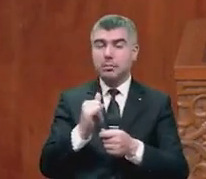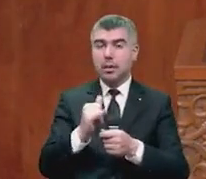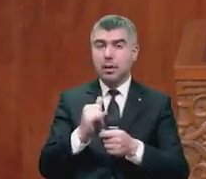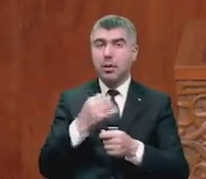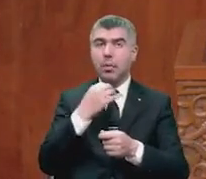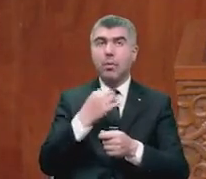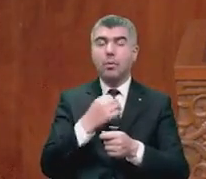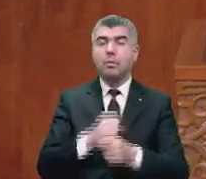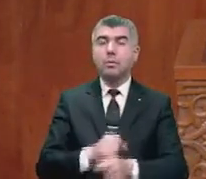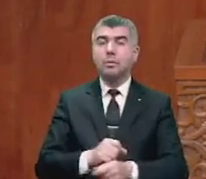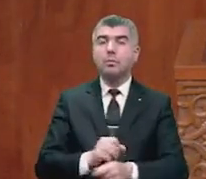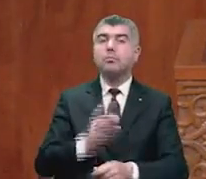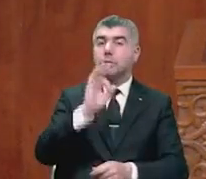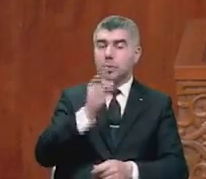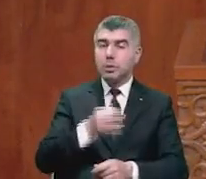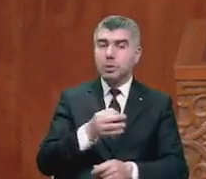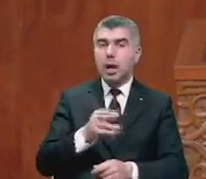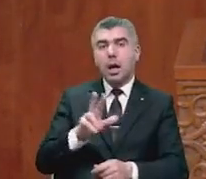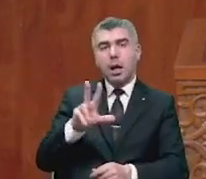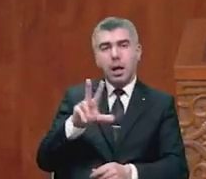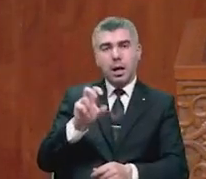واحدة في إيمانكم به،